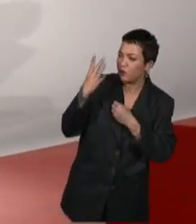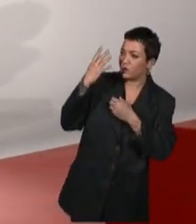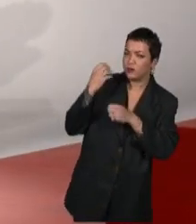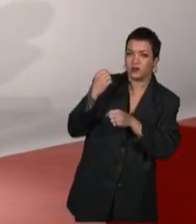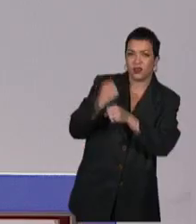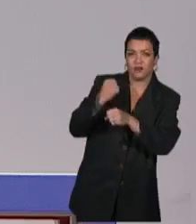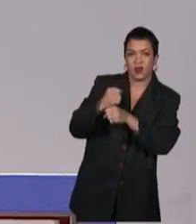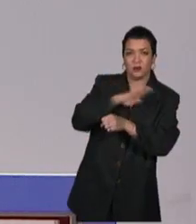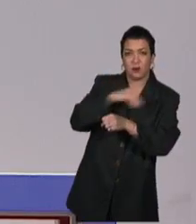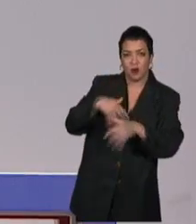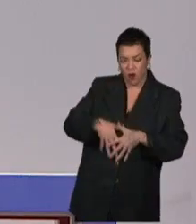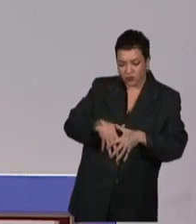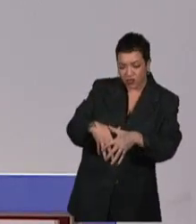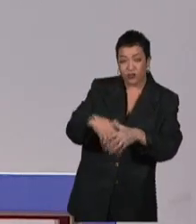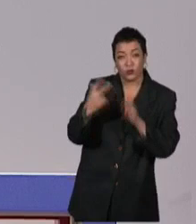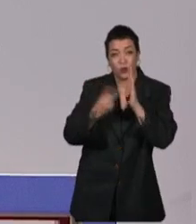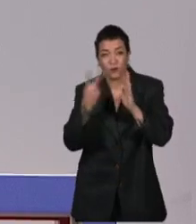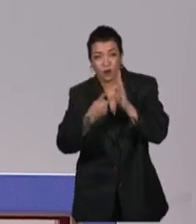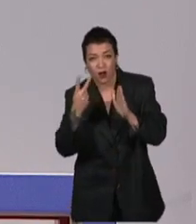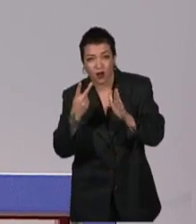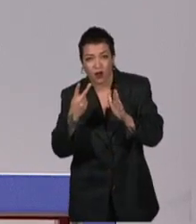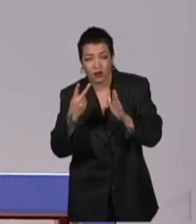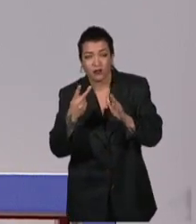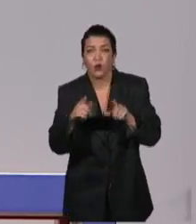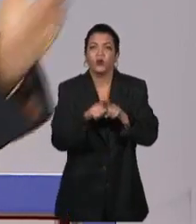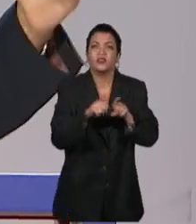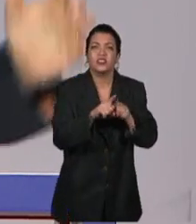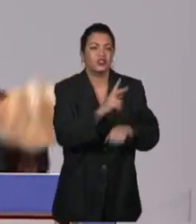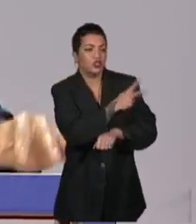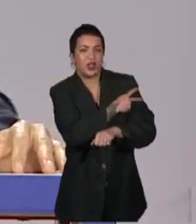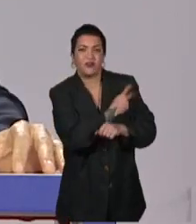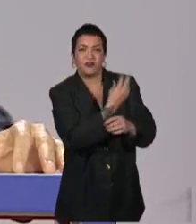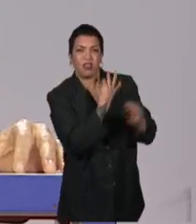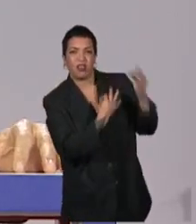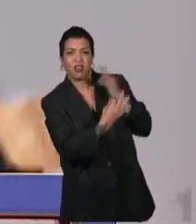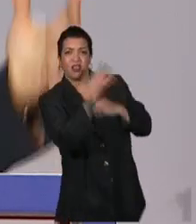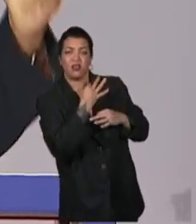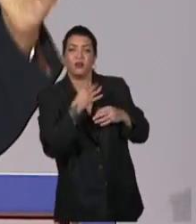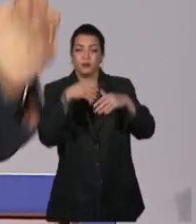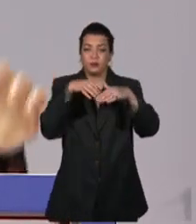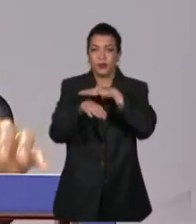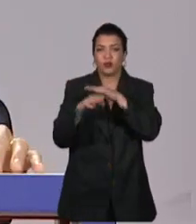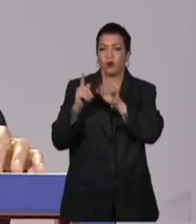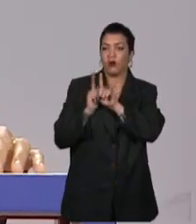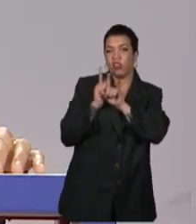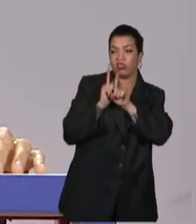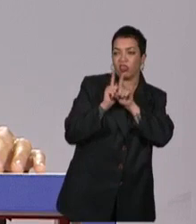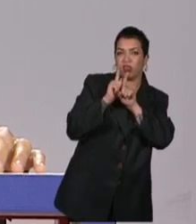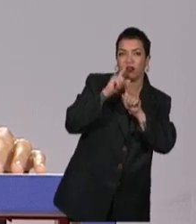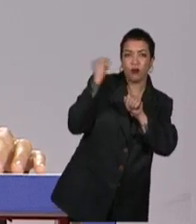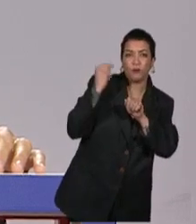j'étais enceinte. Celle du harcèlement des petits chefs. Celle des frotteurs du métro, celle des agressions